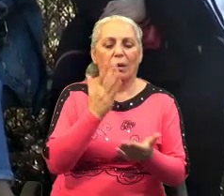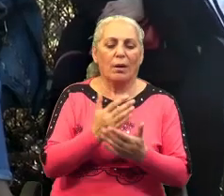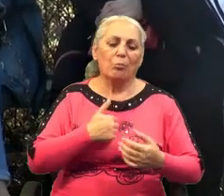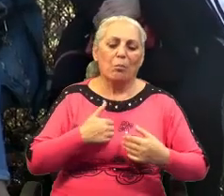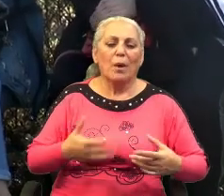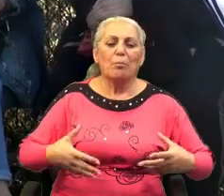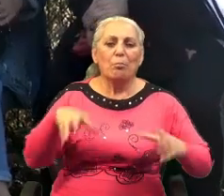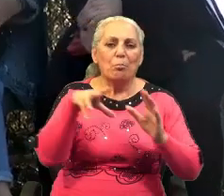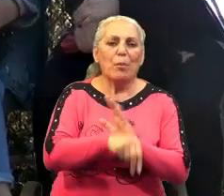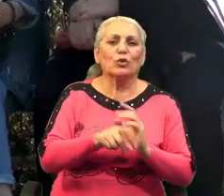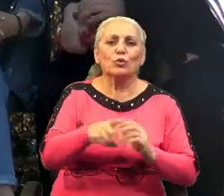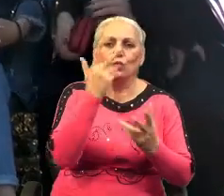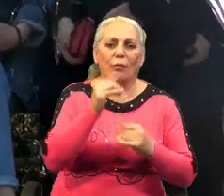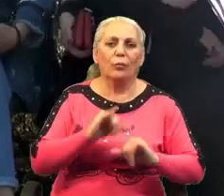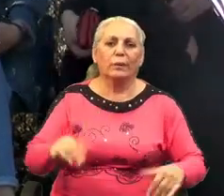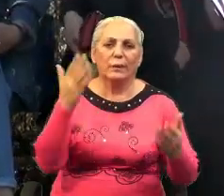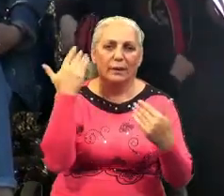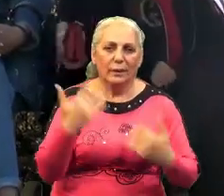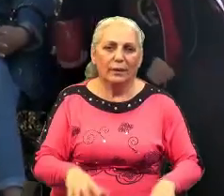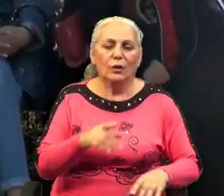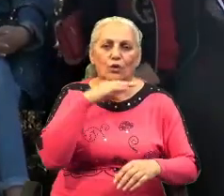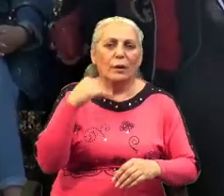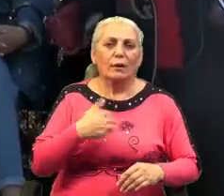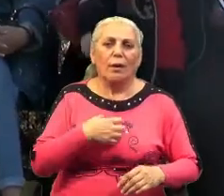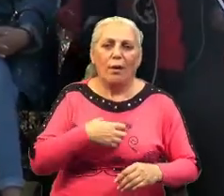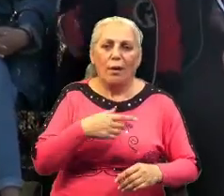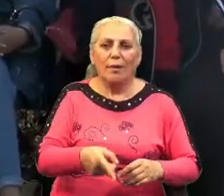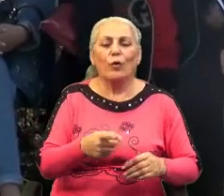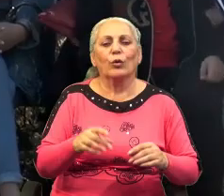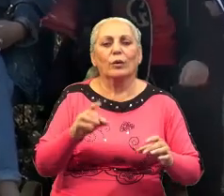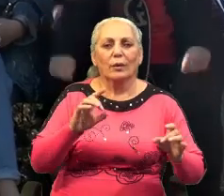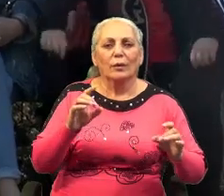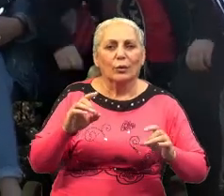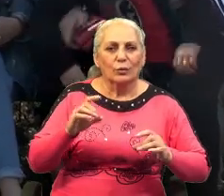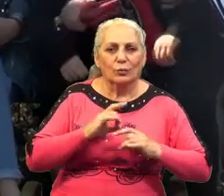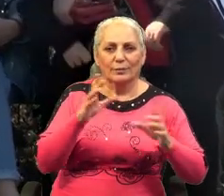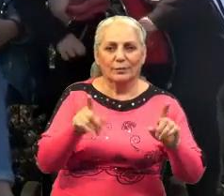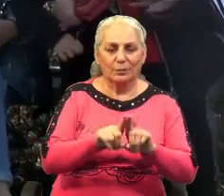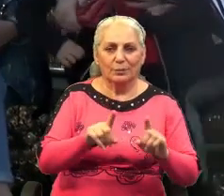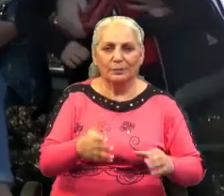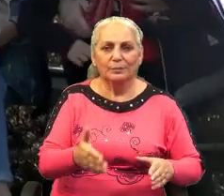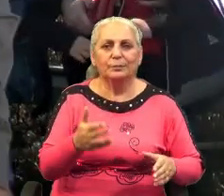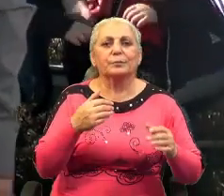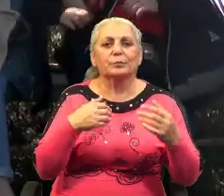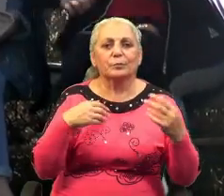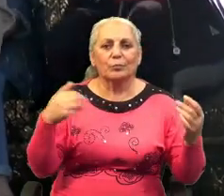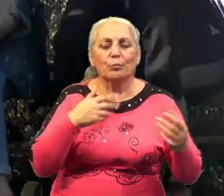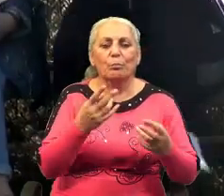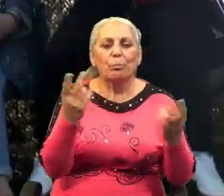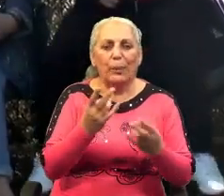է դարձել։ Սա շատ կարևոր միջոցառում է, հատկապես այն իմաստով, որ նպատակ ունի